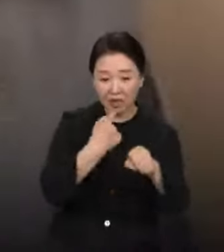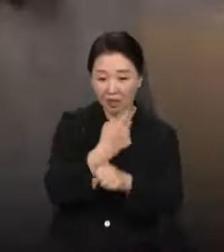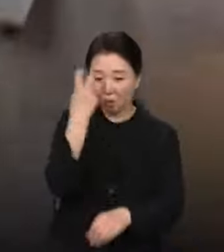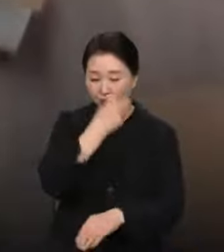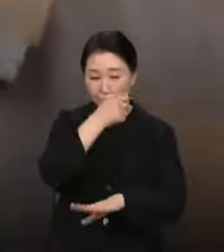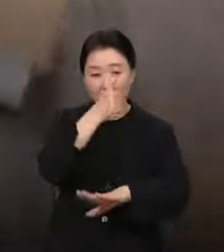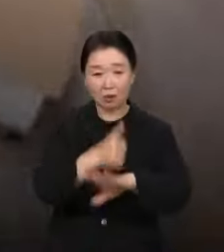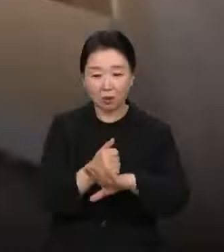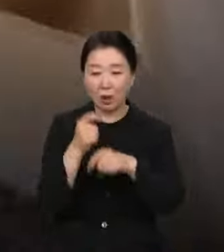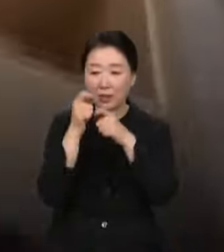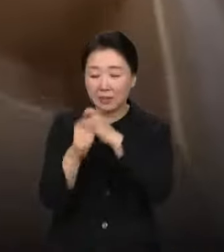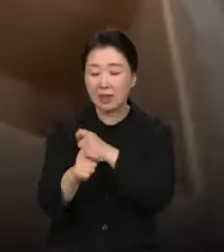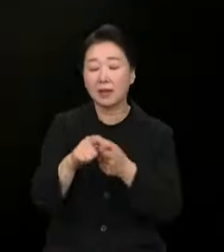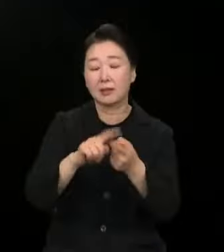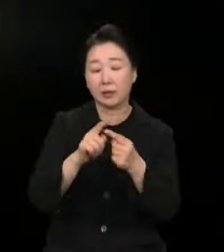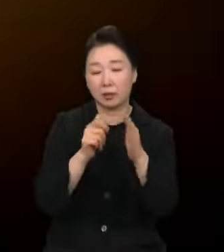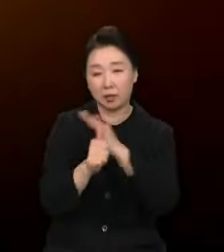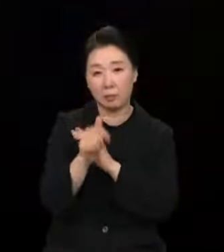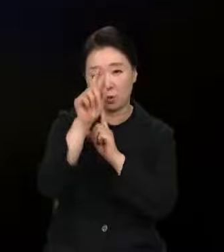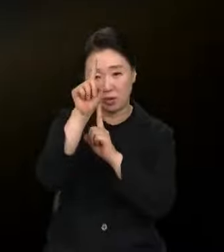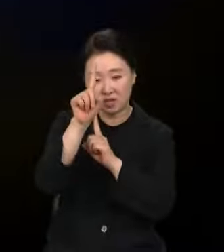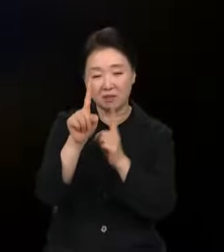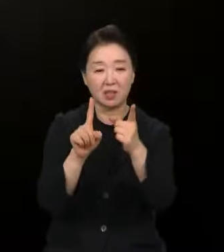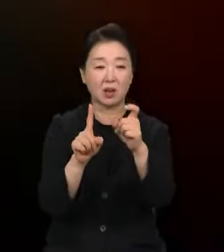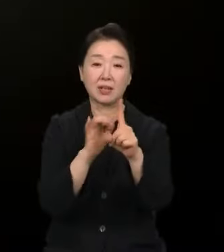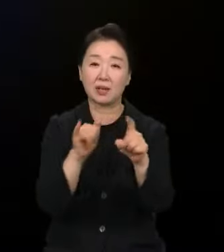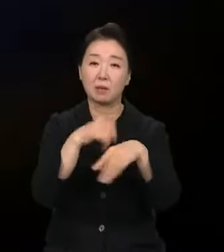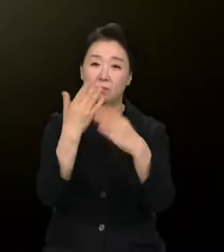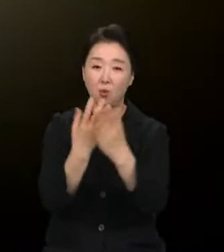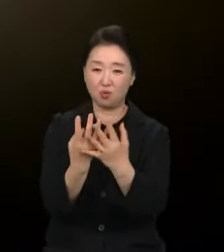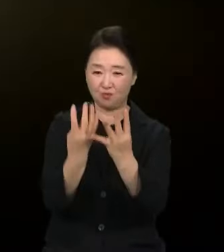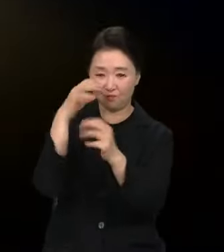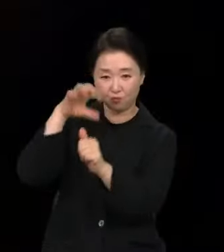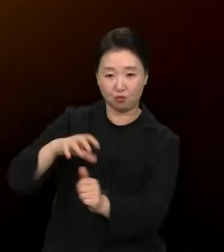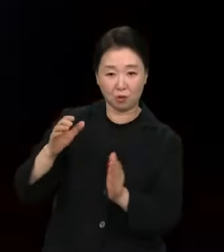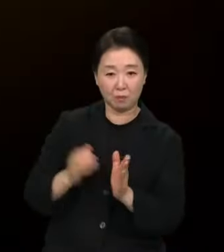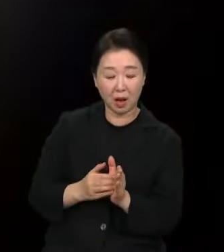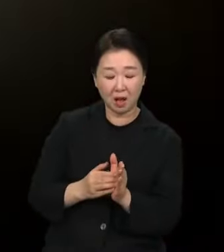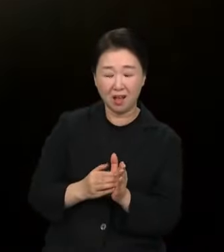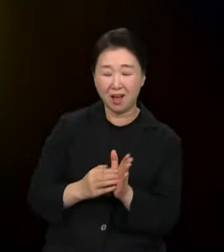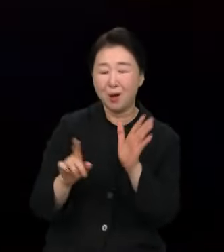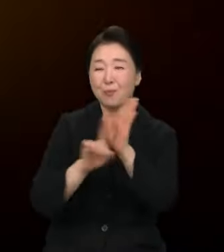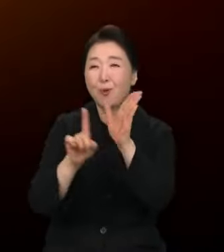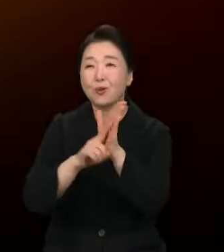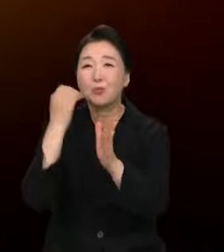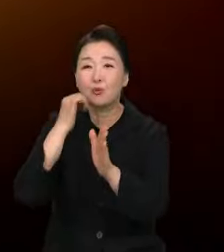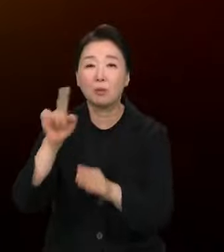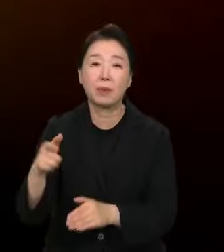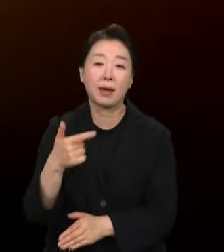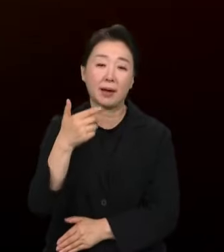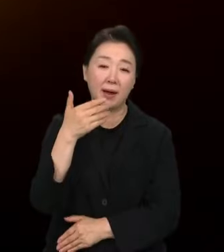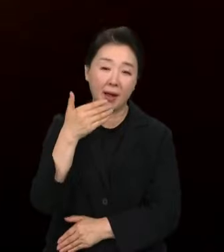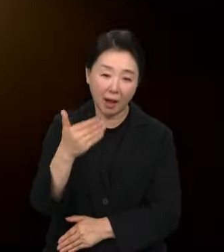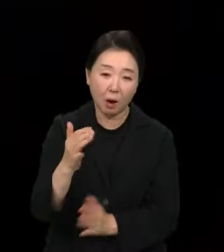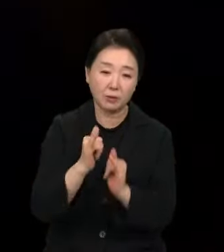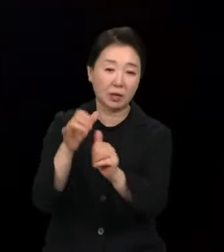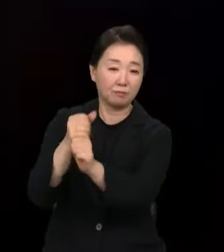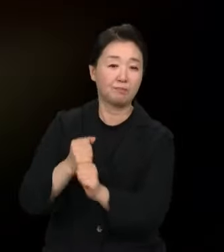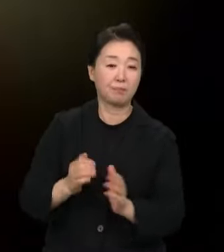끝에 사기등 혐의로 대표 호시 등 11명을 구속하고 모집책 10명을 붙잡았